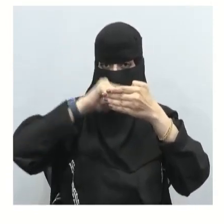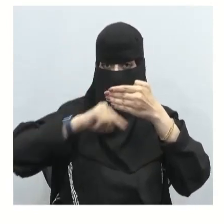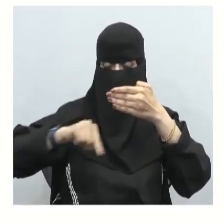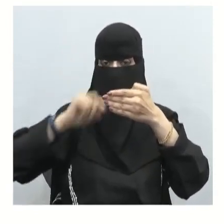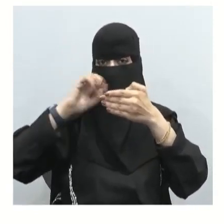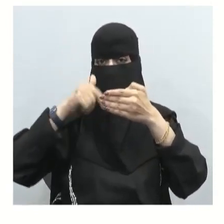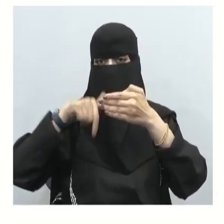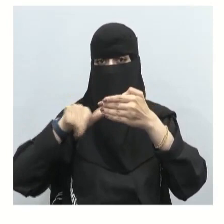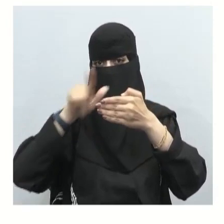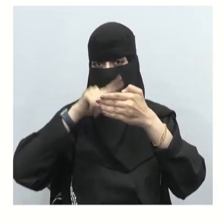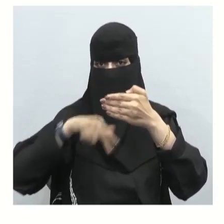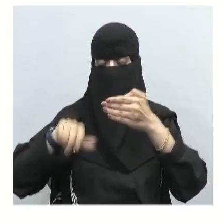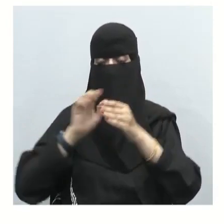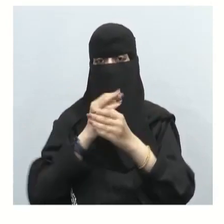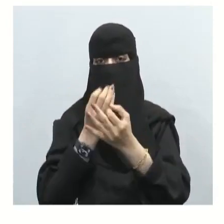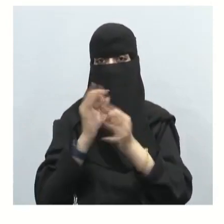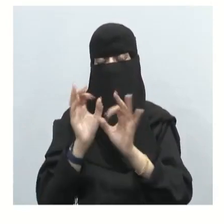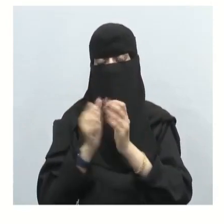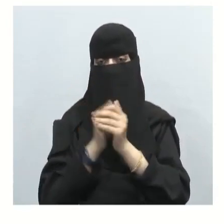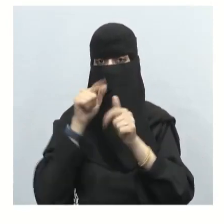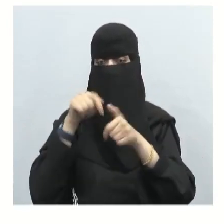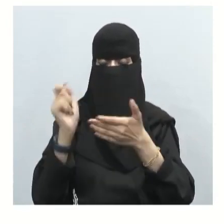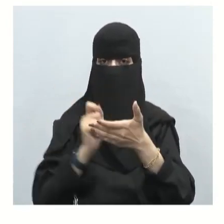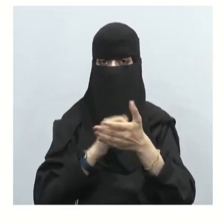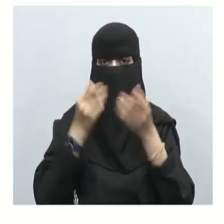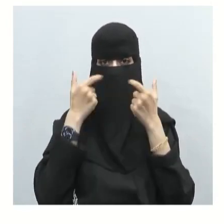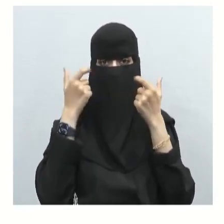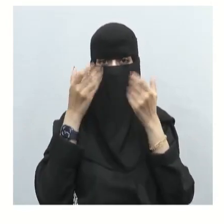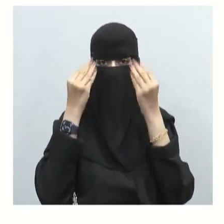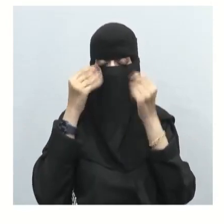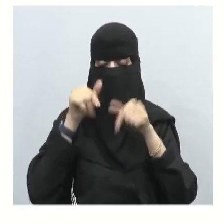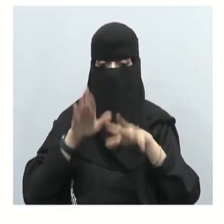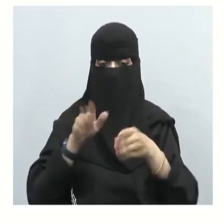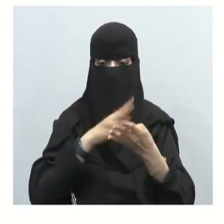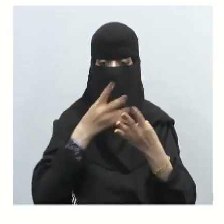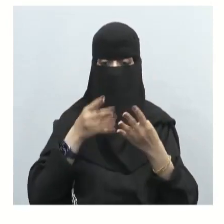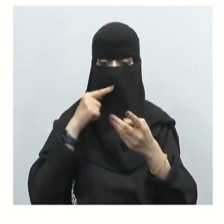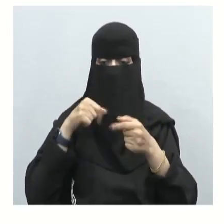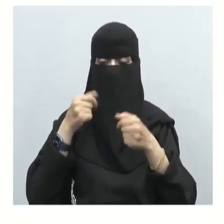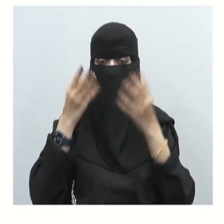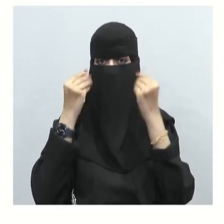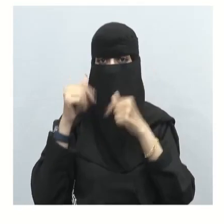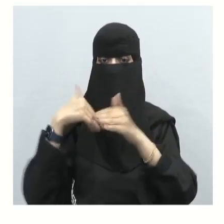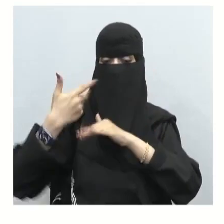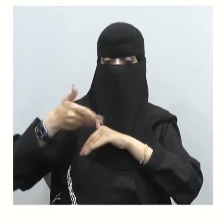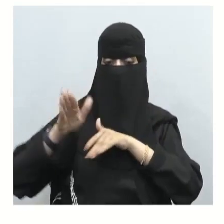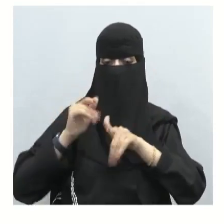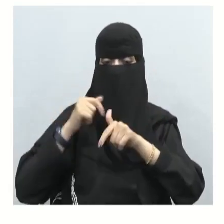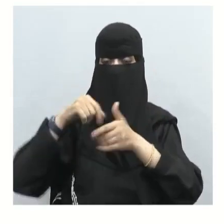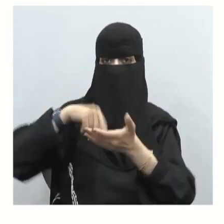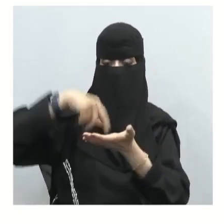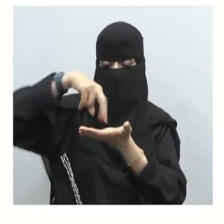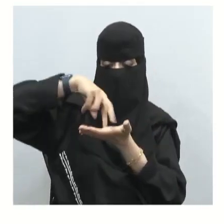المرشحين حتى يكمل دوره كامله ونسجل الملاحظات في جدول البيانات بعد ذلك نضع